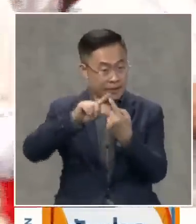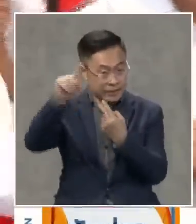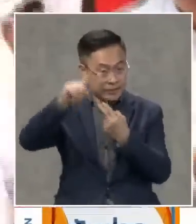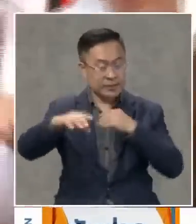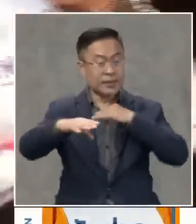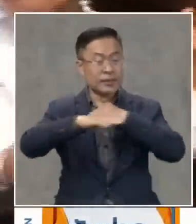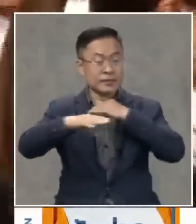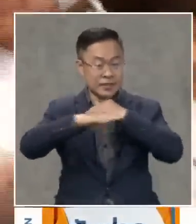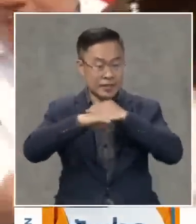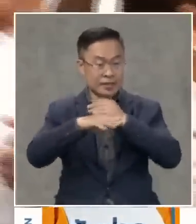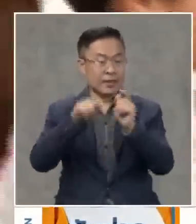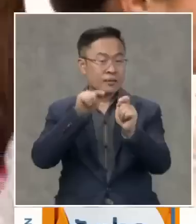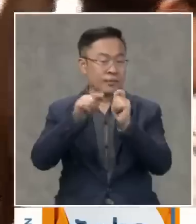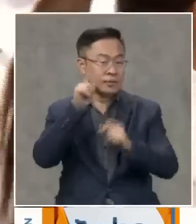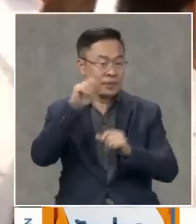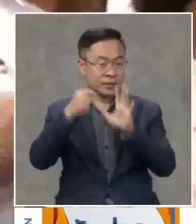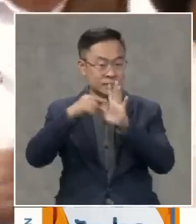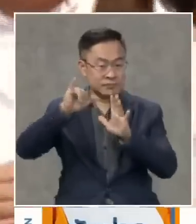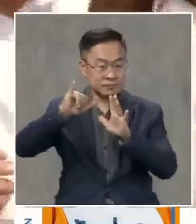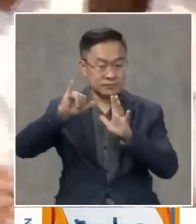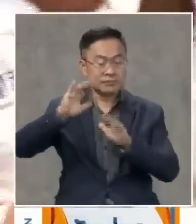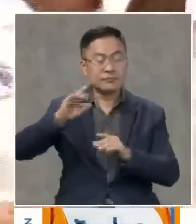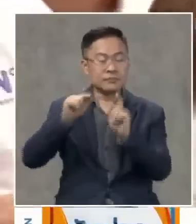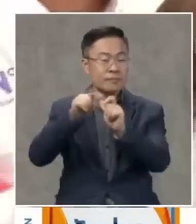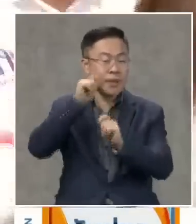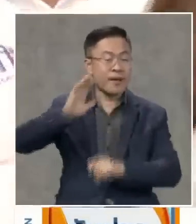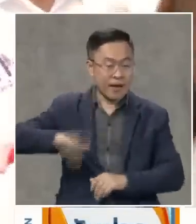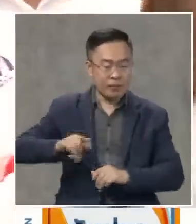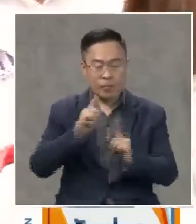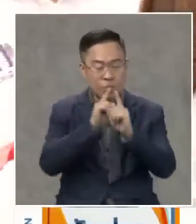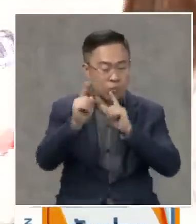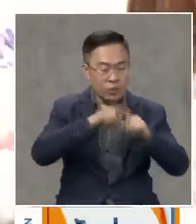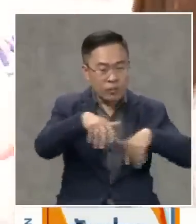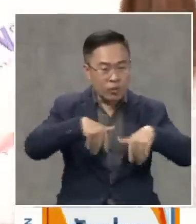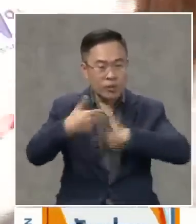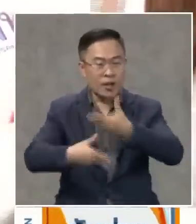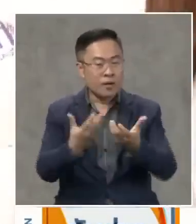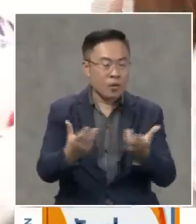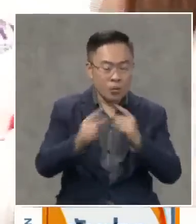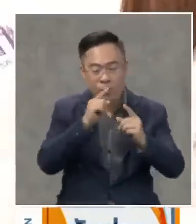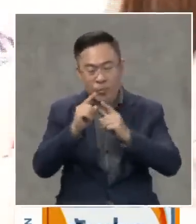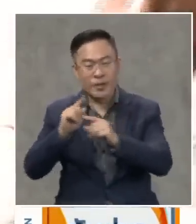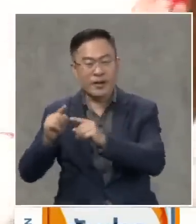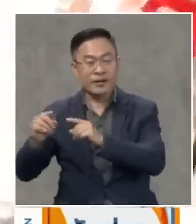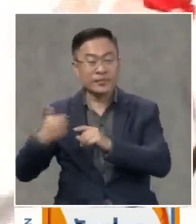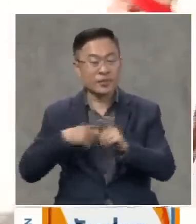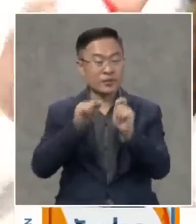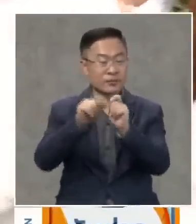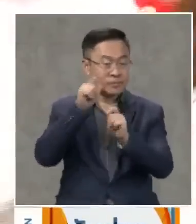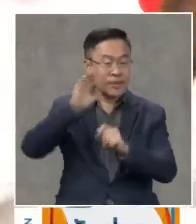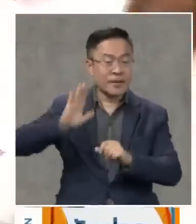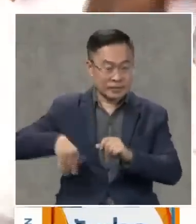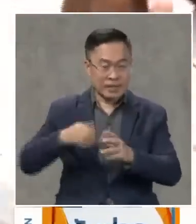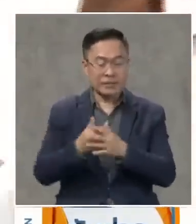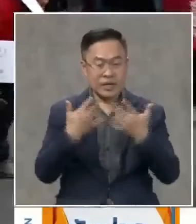ถาวรแม่สายคุณอุ๊งอิ๊งเนี่ยไปพบกับพี่น้องประชาชนพ่อค้าแม่ค้าแล้วจุดนี้เขามีกิจกรรมด้วยนะคะเขามีกิจกรรมโช